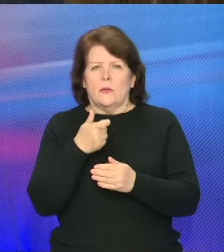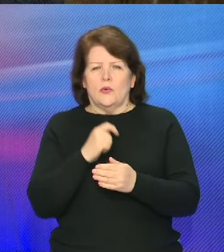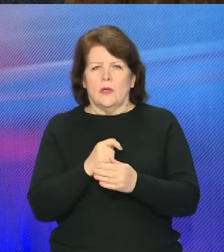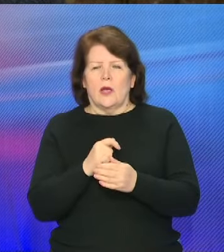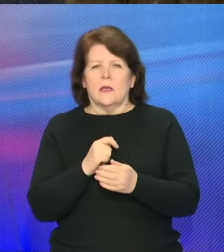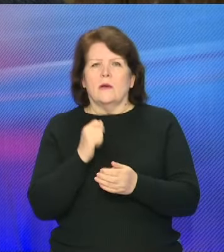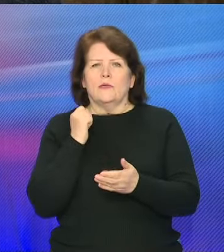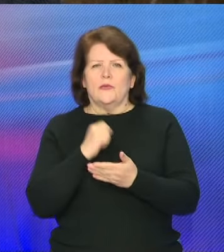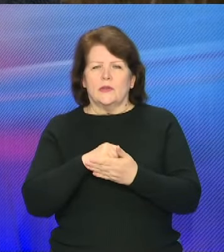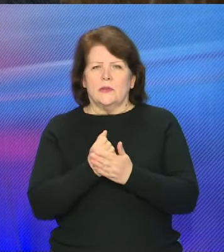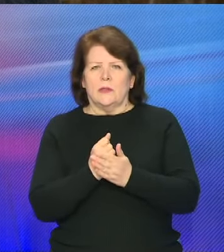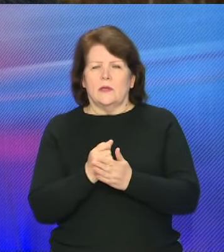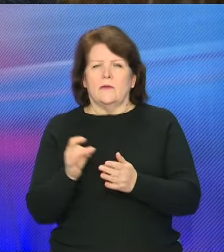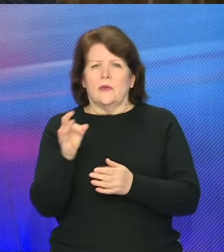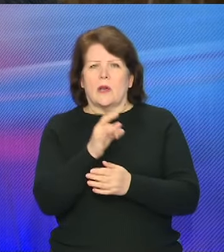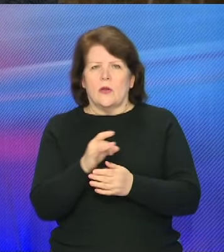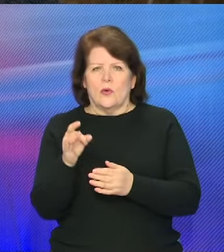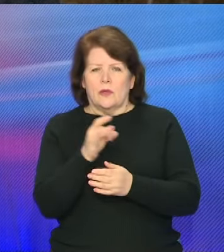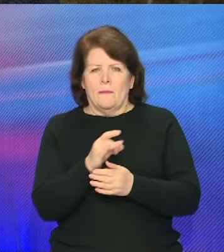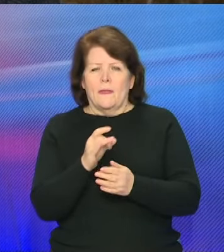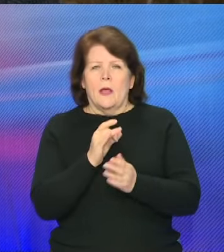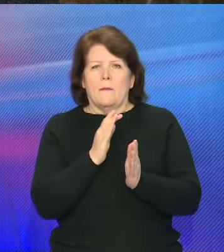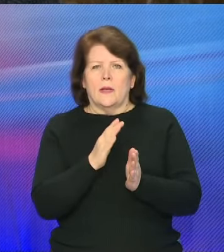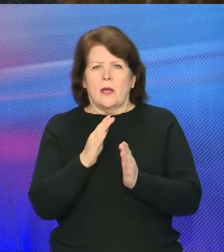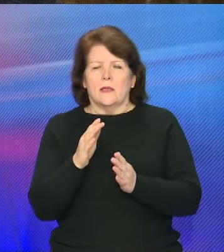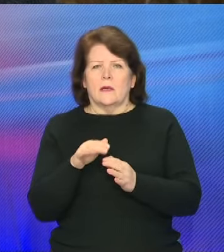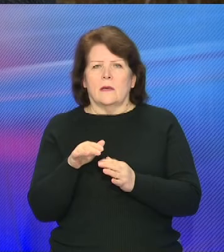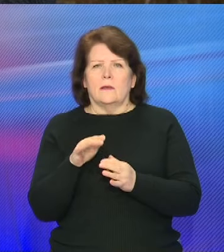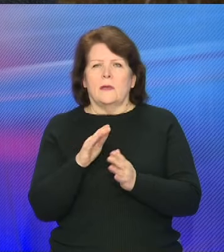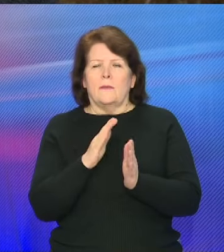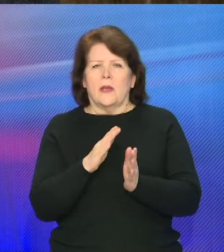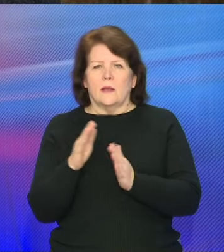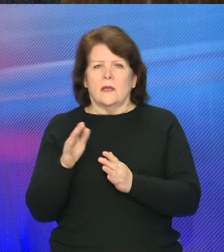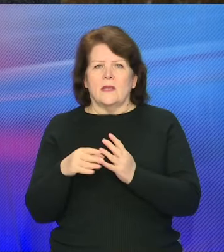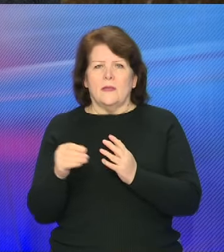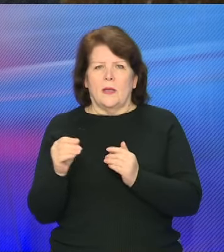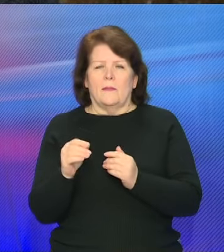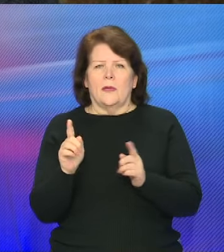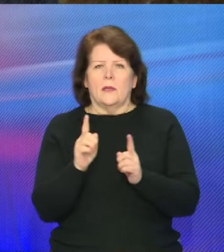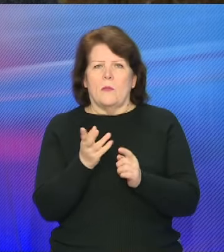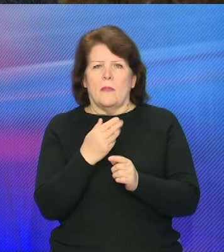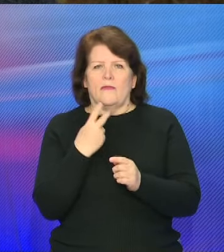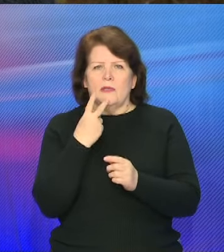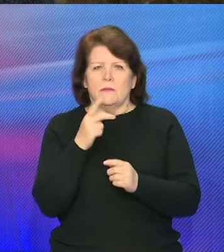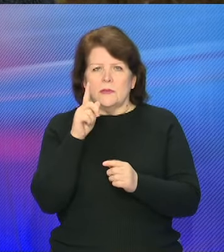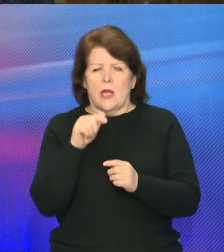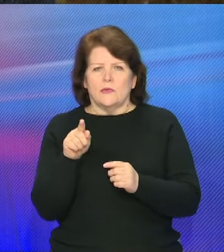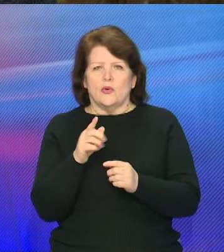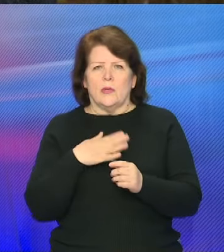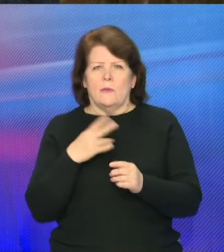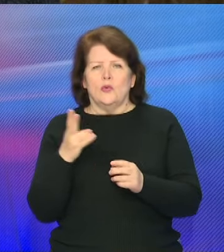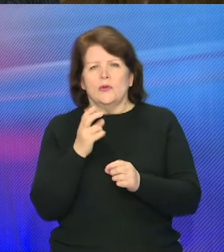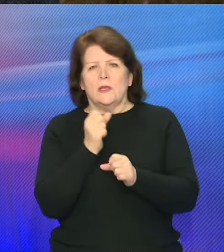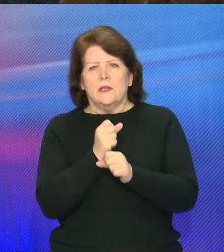на уровне районных планов по наведению порядка на земле, на уровне областного плана. Поэтому мы, безусловно, видим, знаем, что нам нужно сделать,